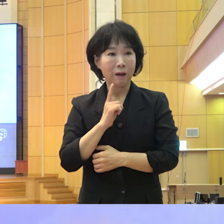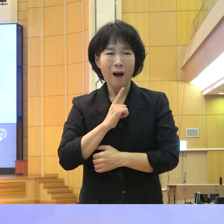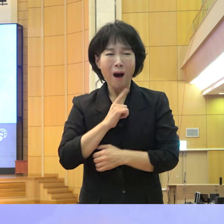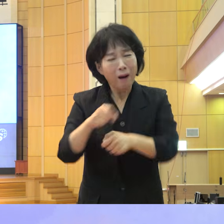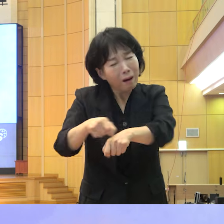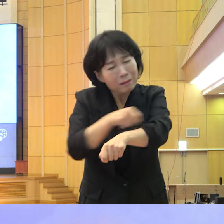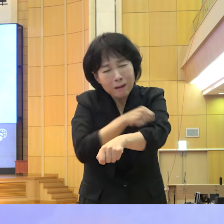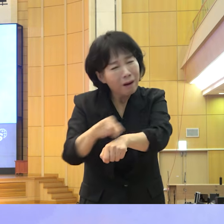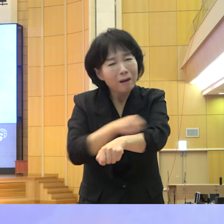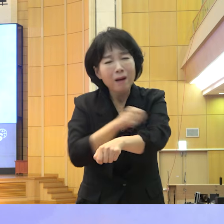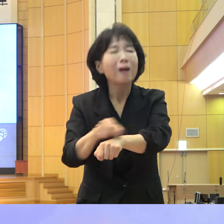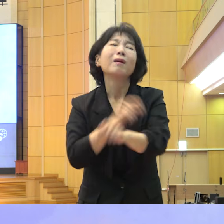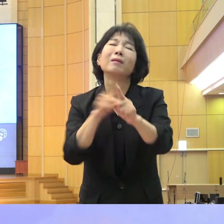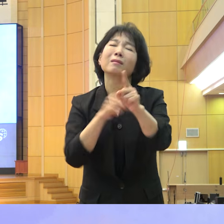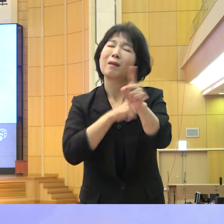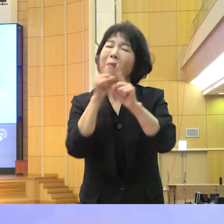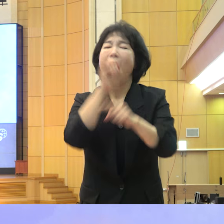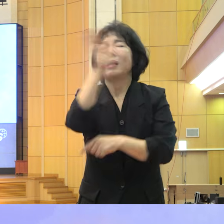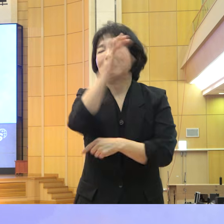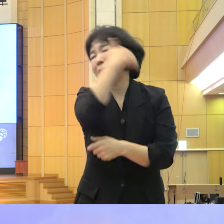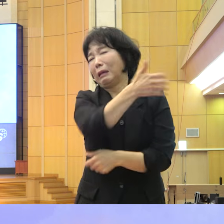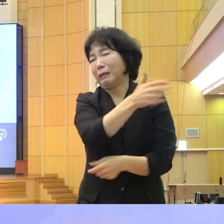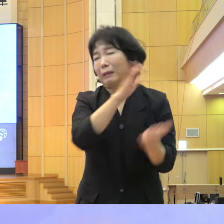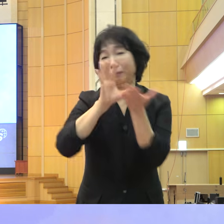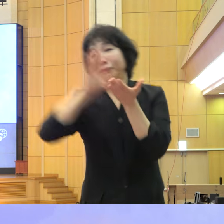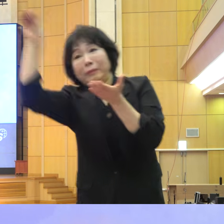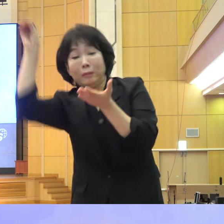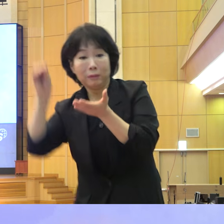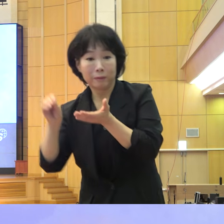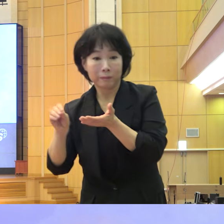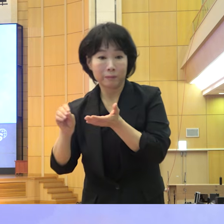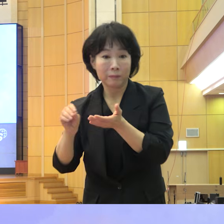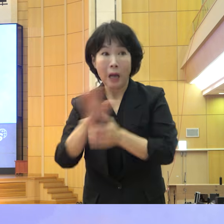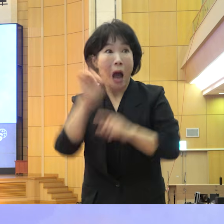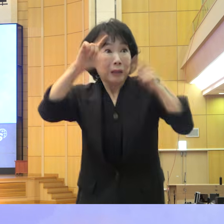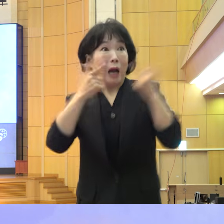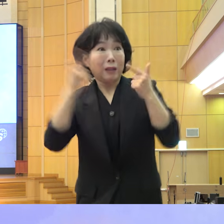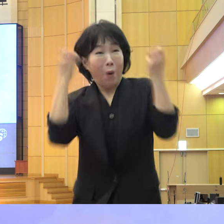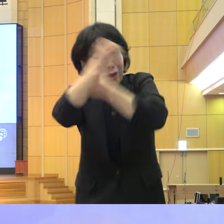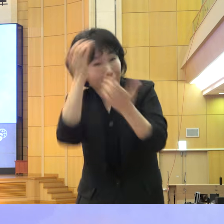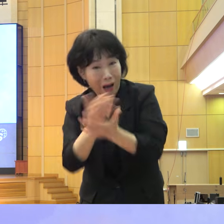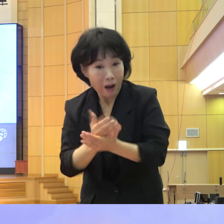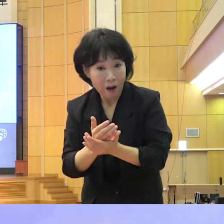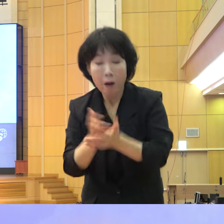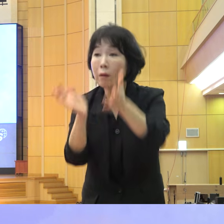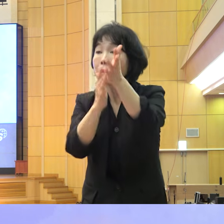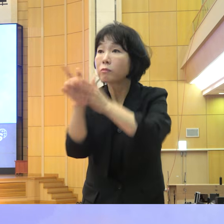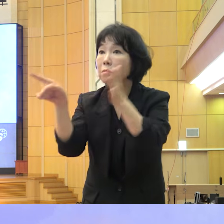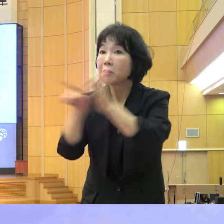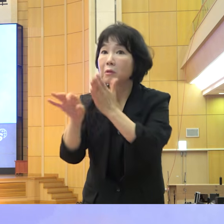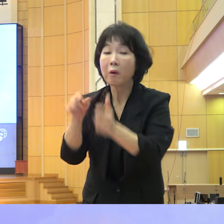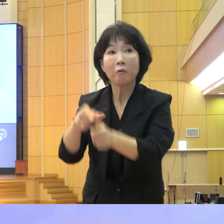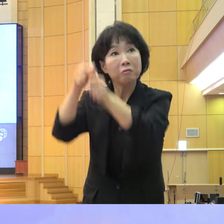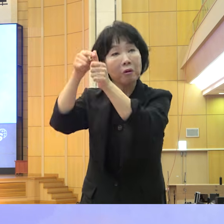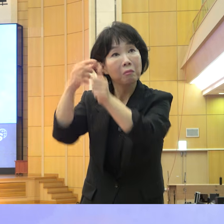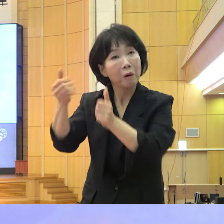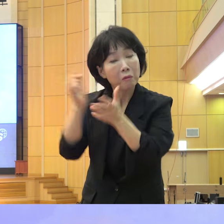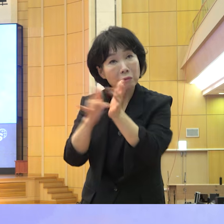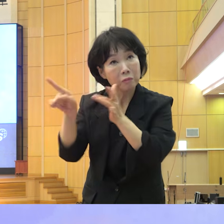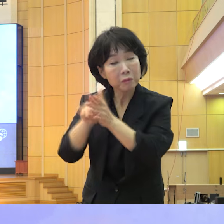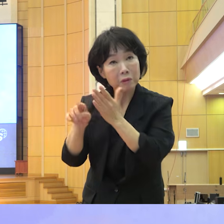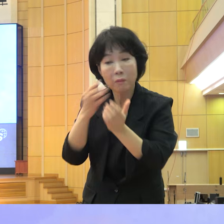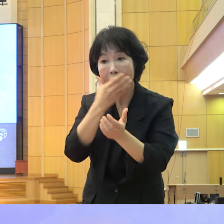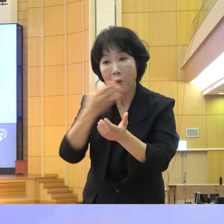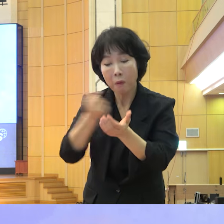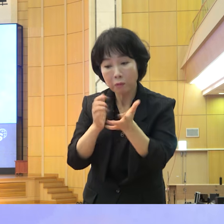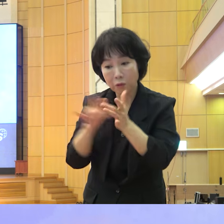뭐라고 안 했는데. 지금 뭐라고 그랬잖아. 당신이 뭐라 그랬잖아. 나 뭐라 안 그랬는데. 아니 예수 믿으면 뭐 구원받고, 예수 믿으면 축복받고, 예수